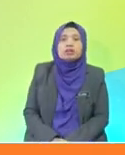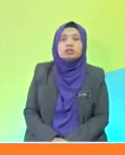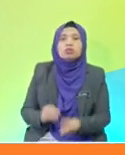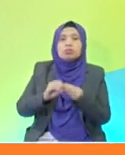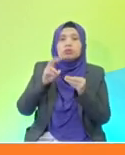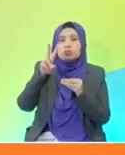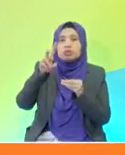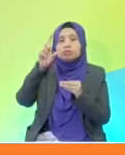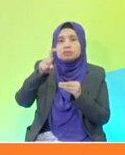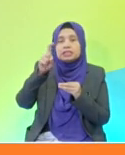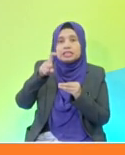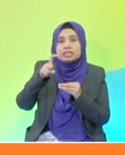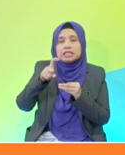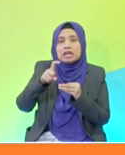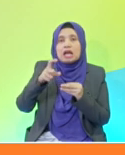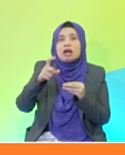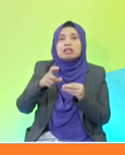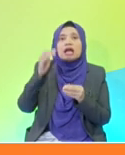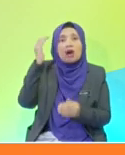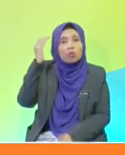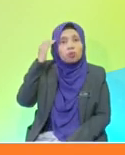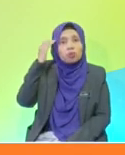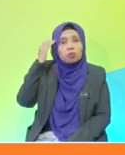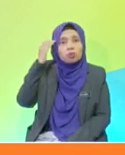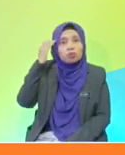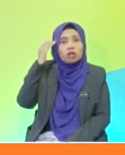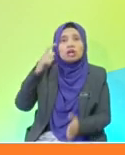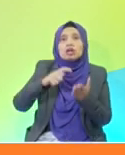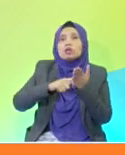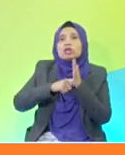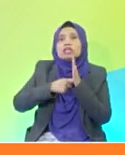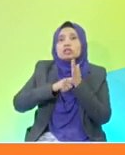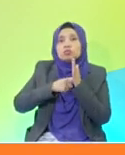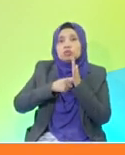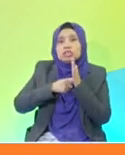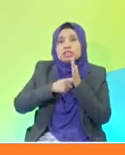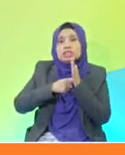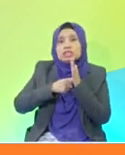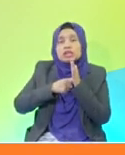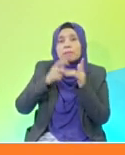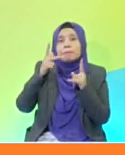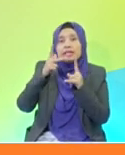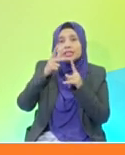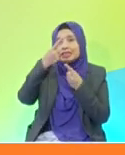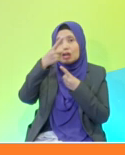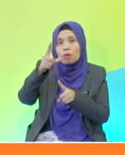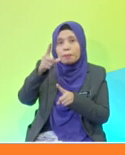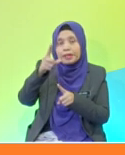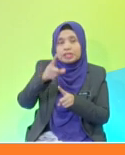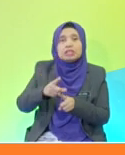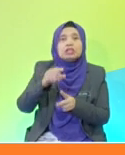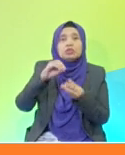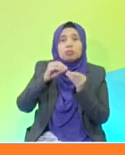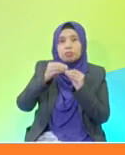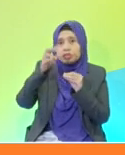calon-calon juga perlu mengetahui keyword kepada jawaban ataupun kata kunci kepada jawaban dan